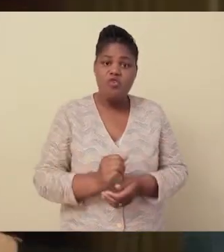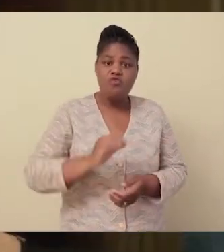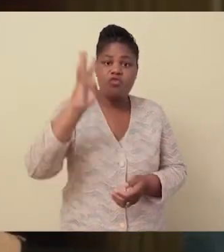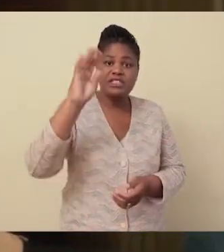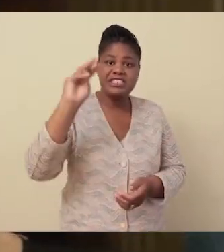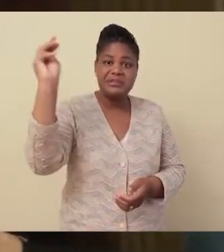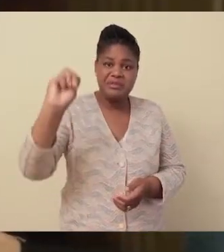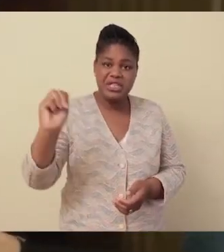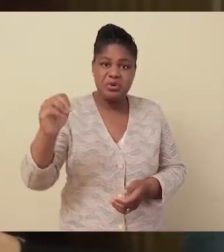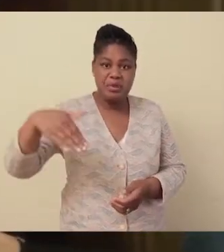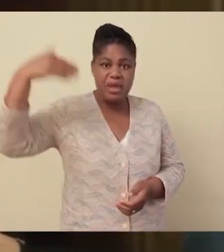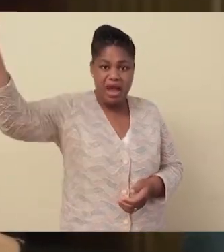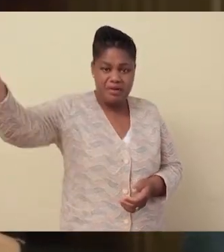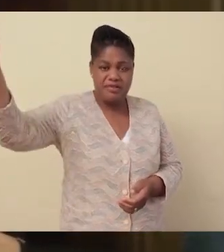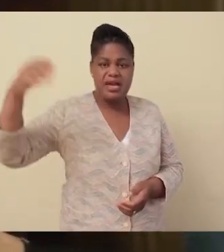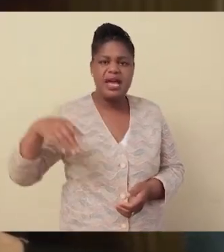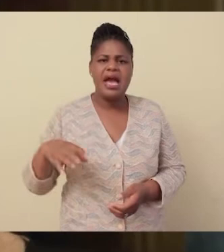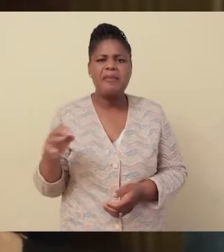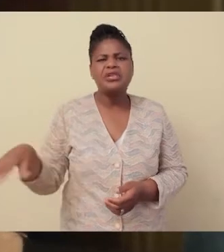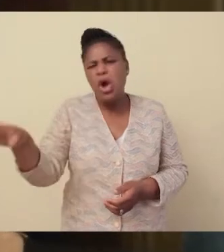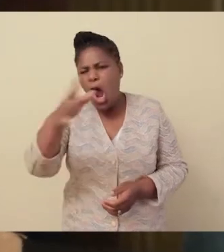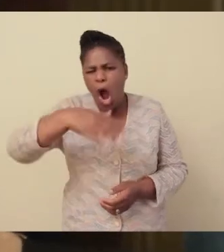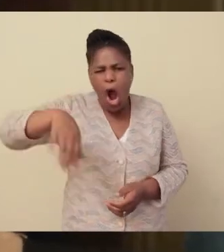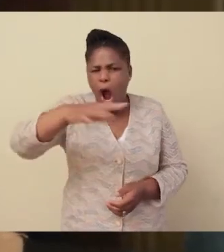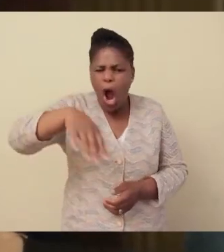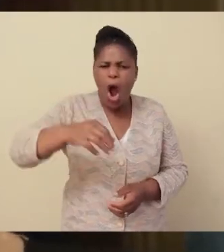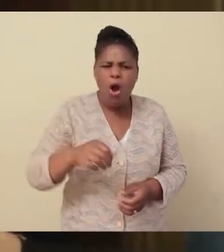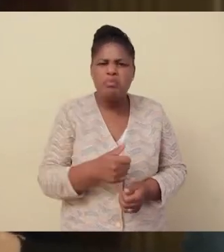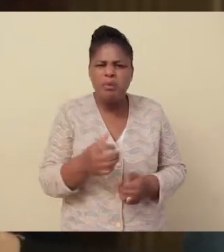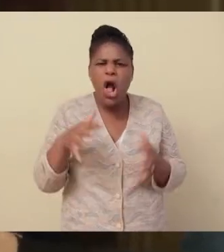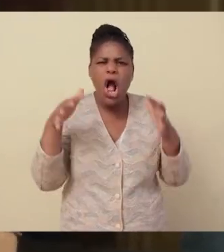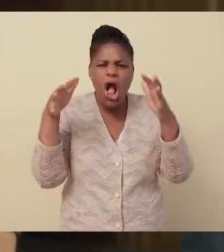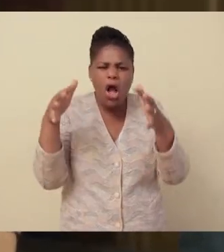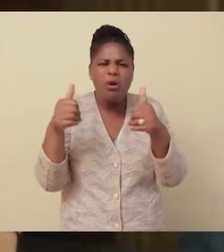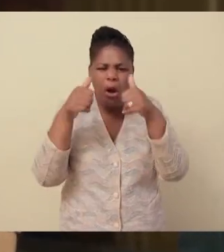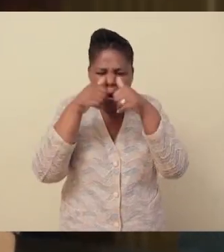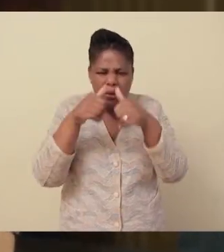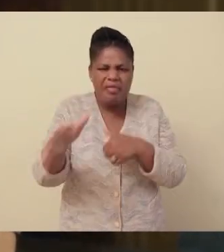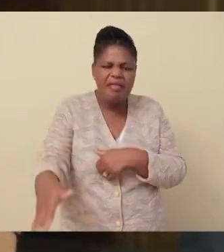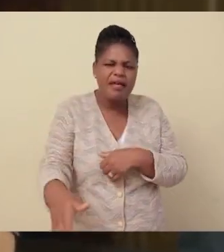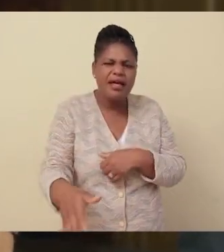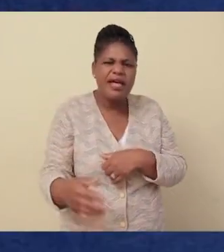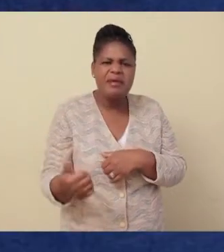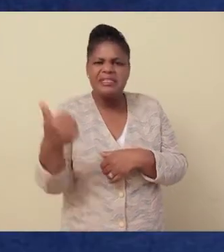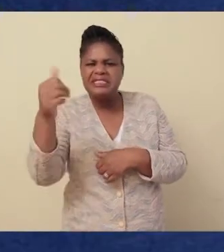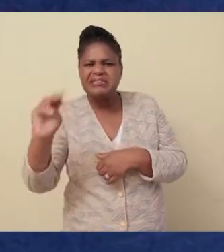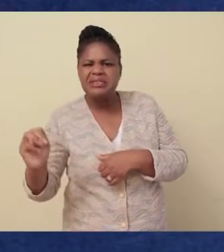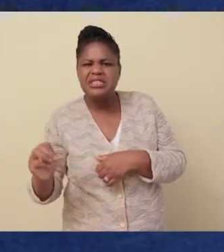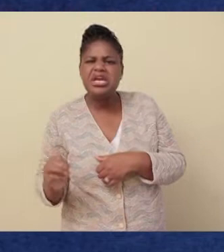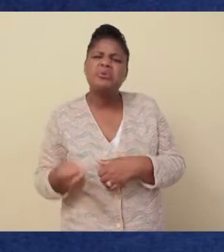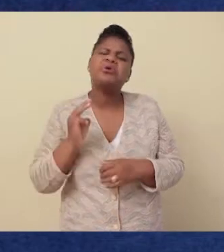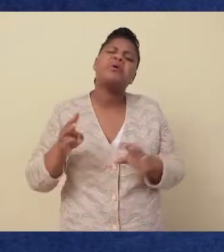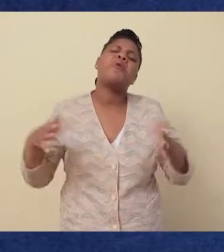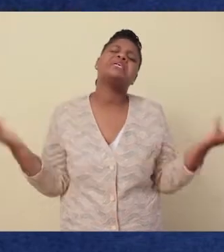kupfuura pauwandu ihwohwo toona kuti vamwe 8 million vamwe kudai whatever 6 million chanetsa